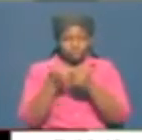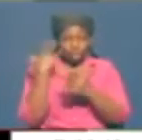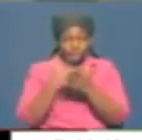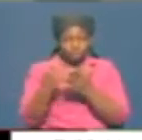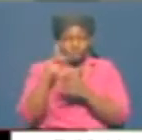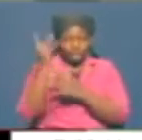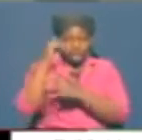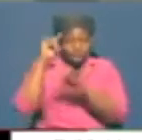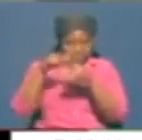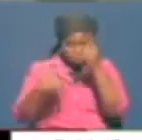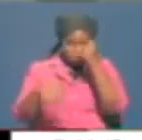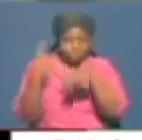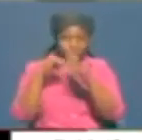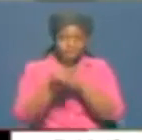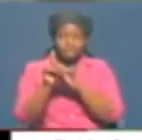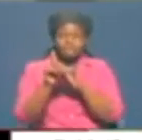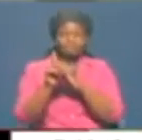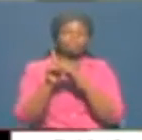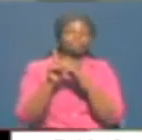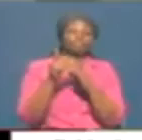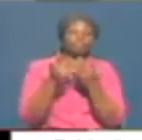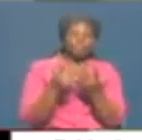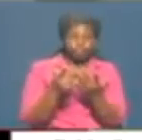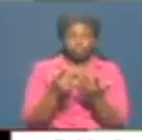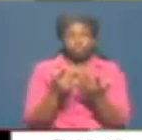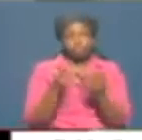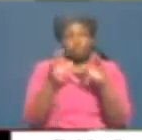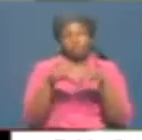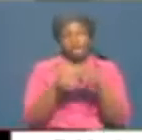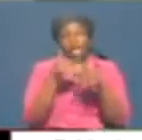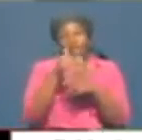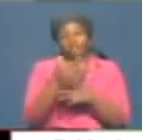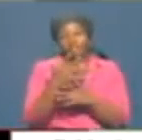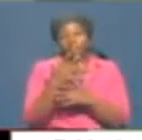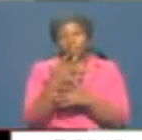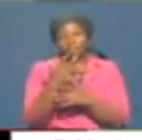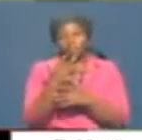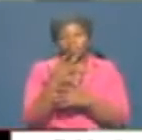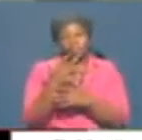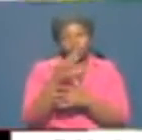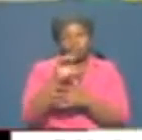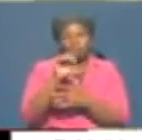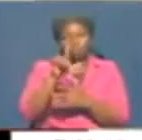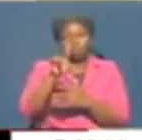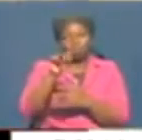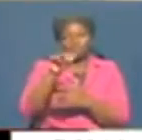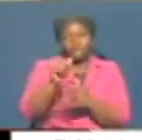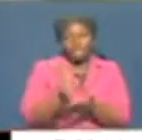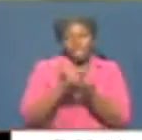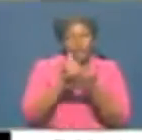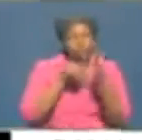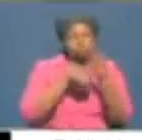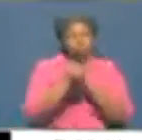wake wa kwanza kundini baada ya Michael Olunga kuiweka uongozini dhidi ya Rwanda jana, lakini wenyeji hawa wakasawazisha kupitia kwa